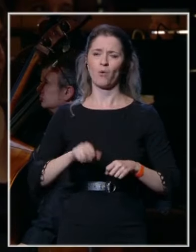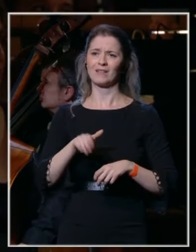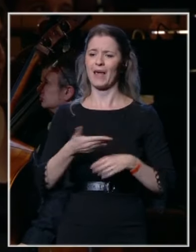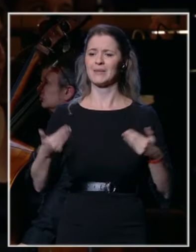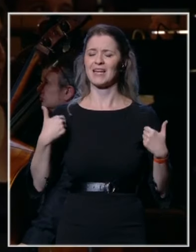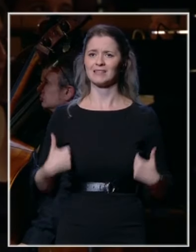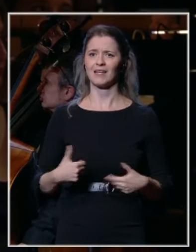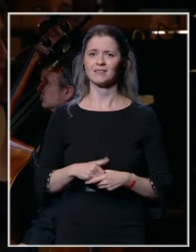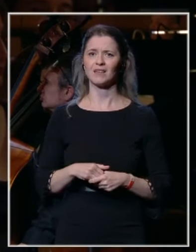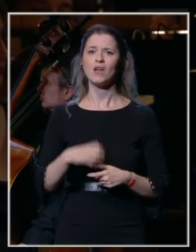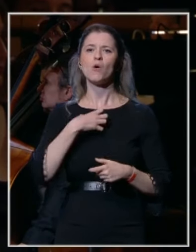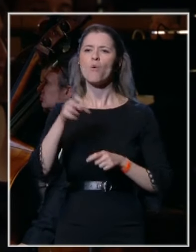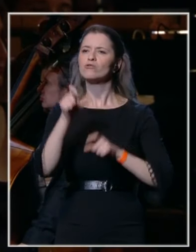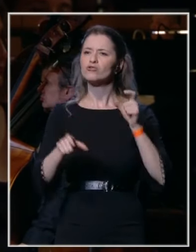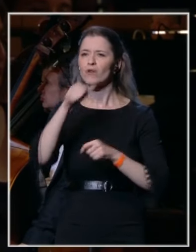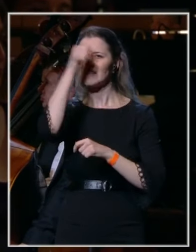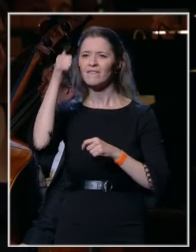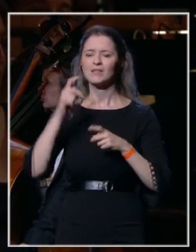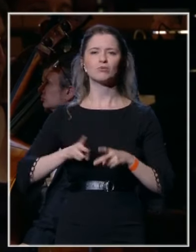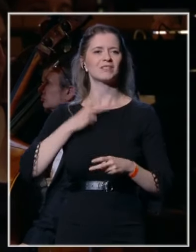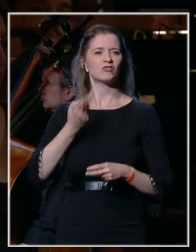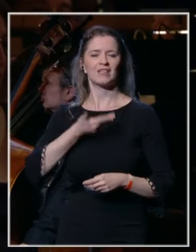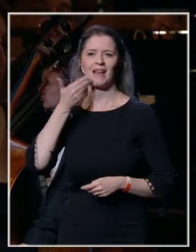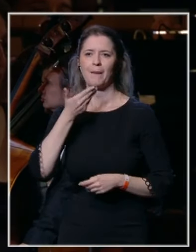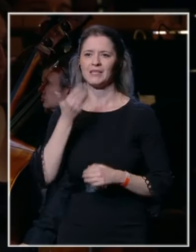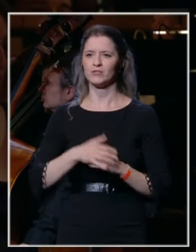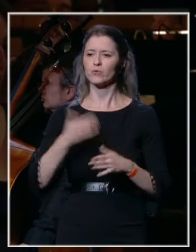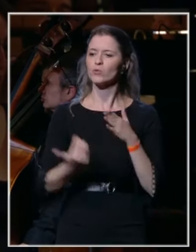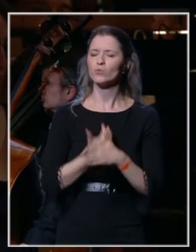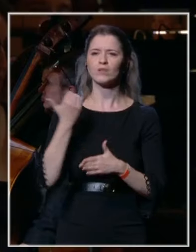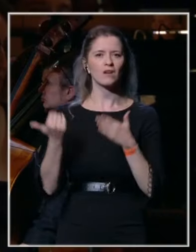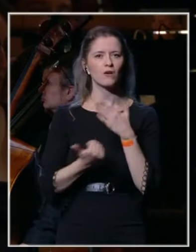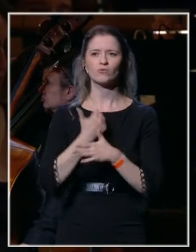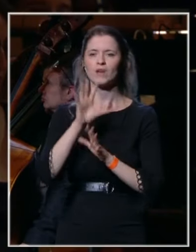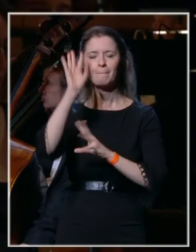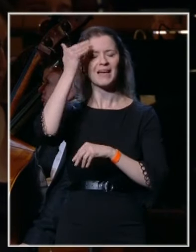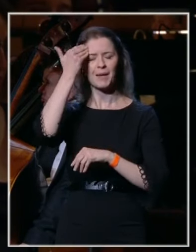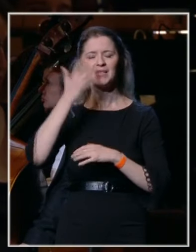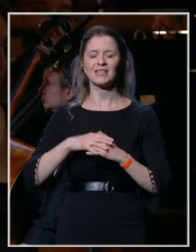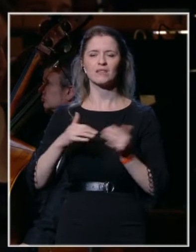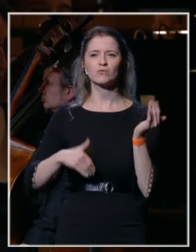nevét büszkeséggel említjük, újra és újra megemlékezünk nagyságukról.